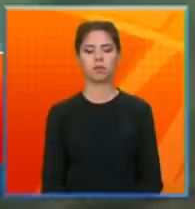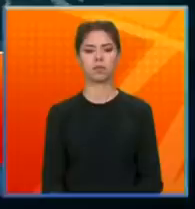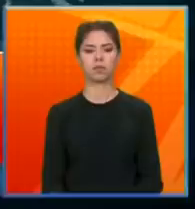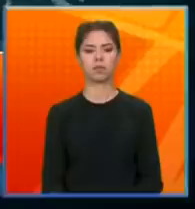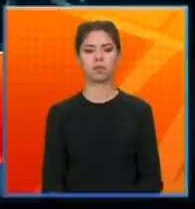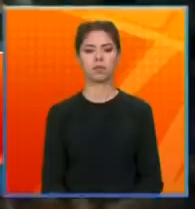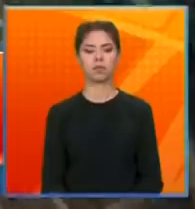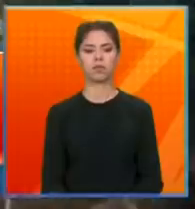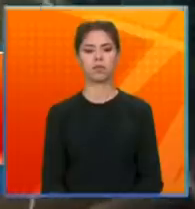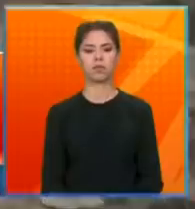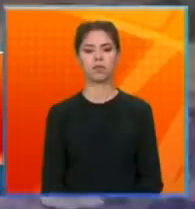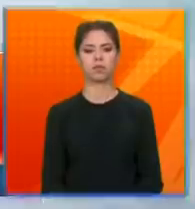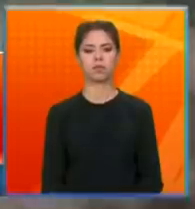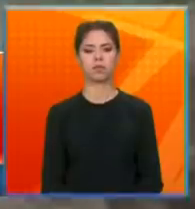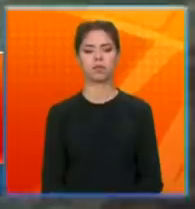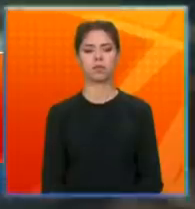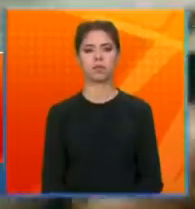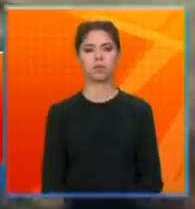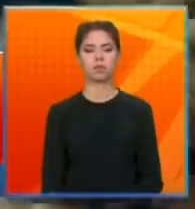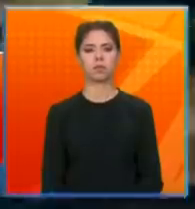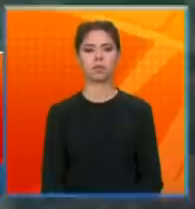Yıkılmaya devam ediyor.